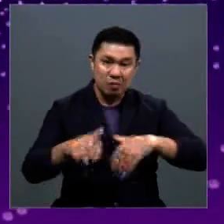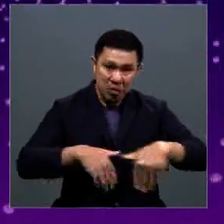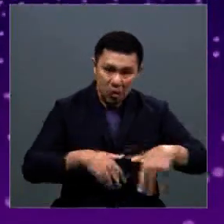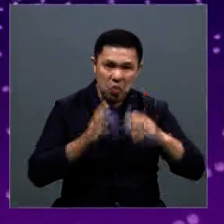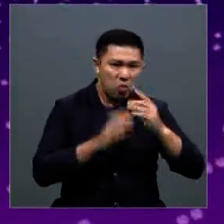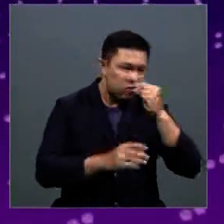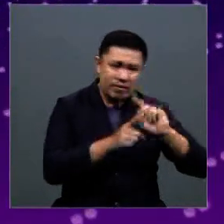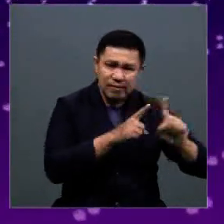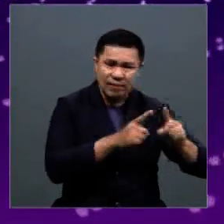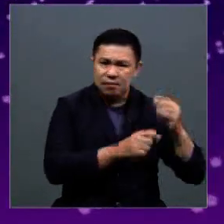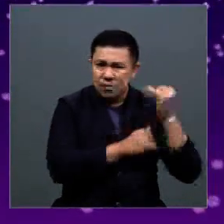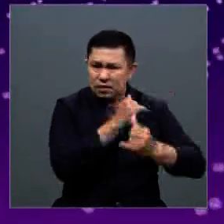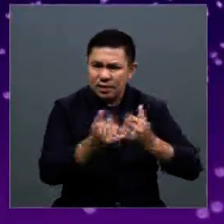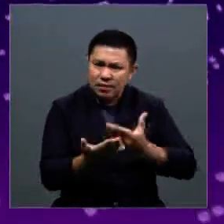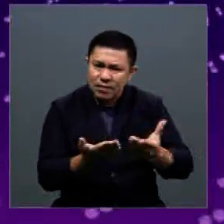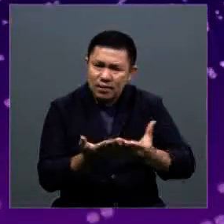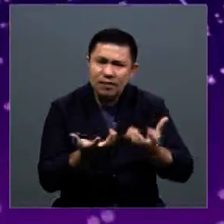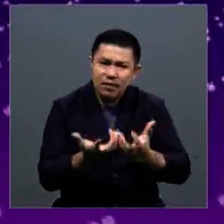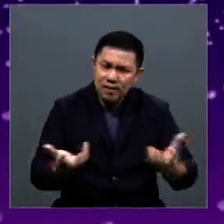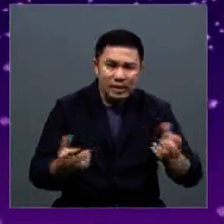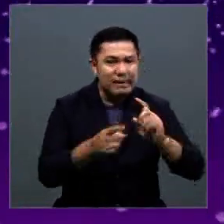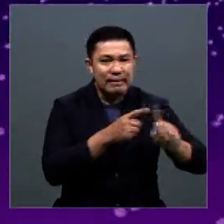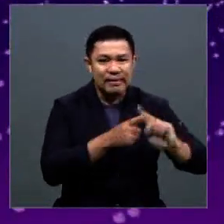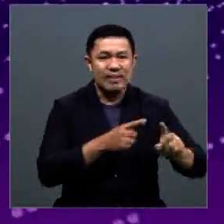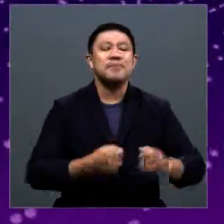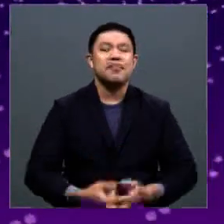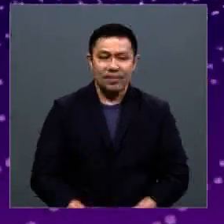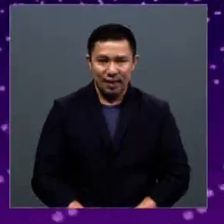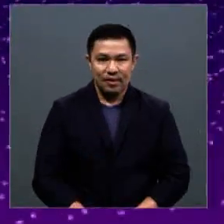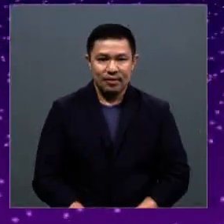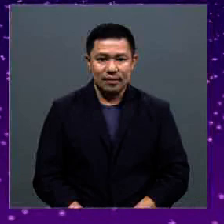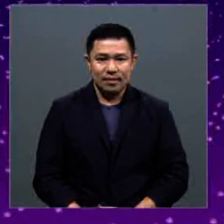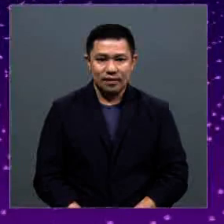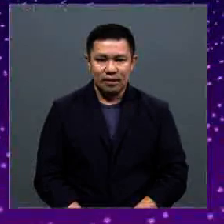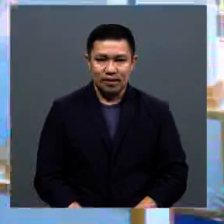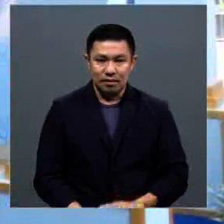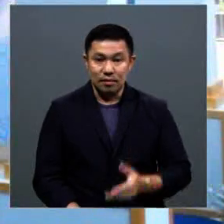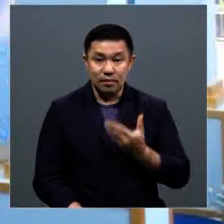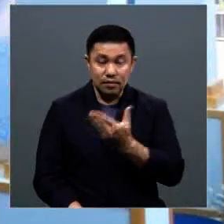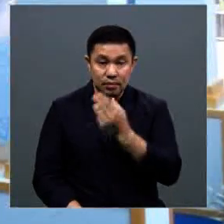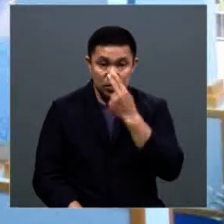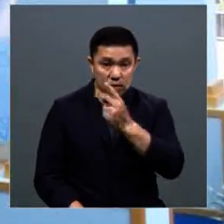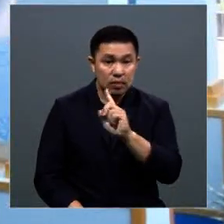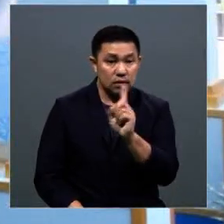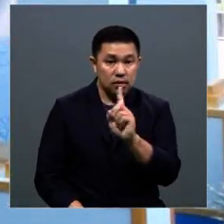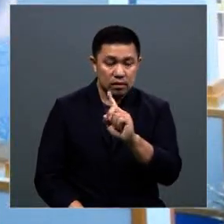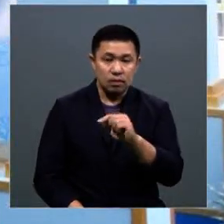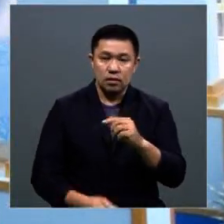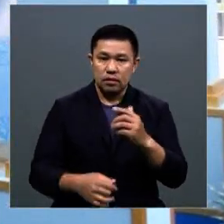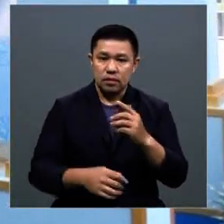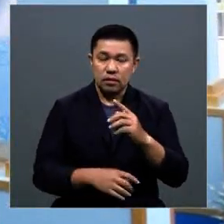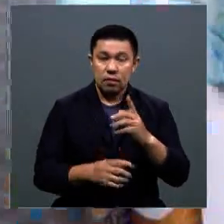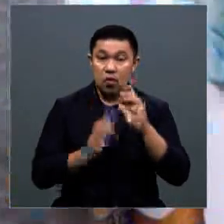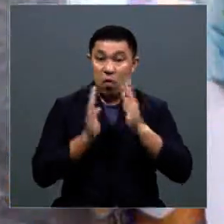รียกว่าเข้ามาเลือกดูช้อปปิ้งกันอย่างคึกคักเลยทีเดียวนะครับพาคุณผู้ชมไปดูบรรยากาศนะครับในช่วงวัน